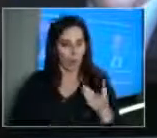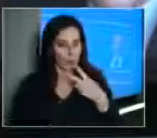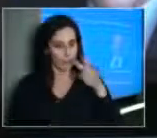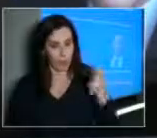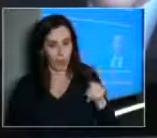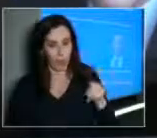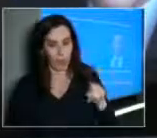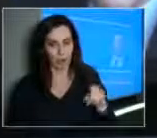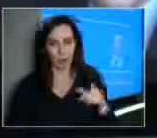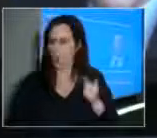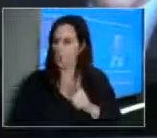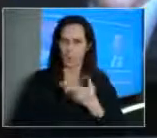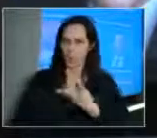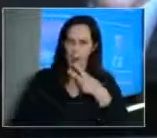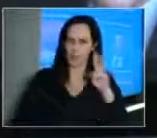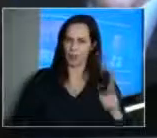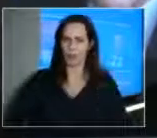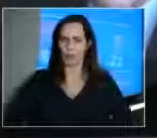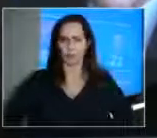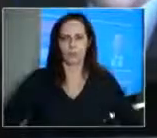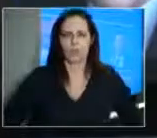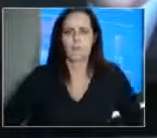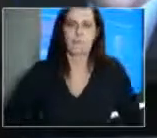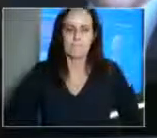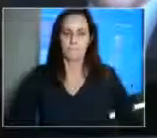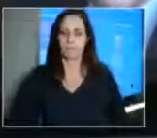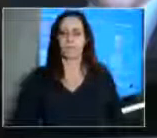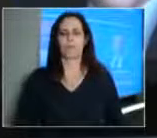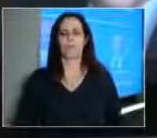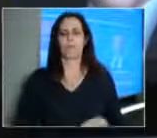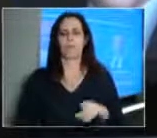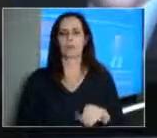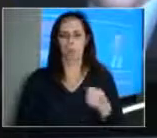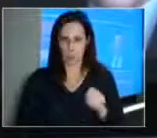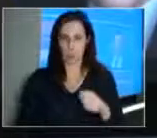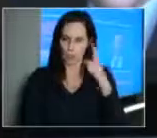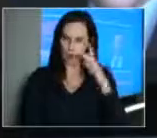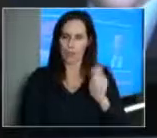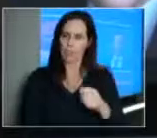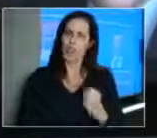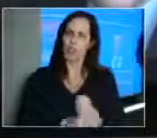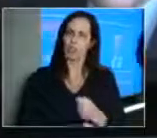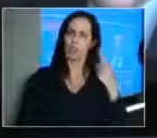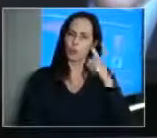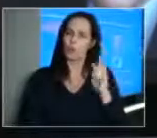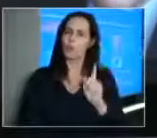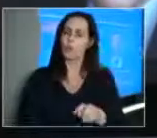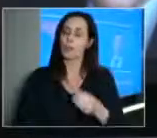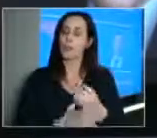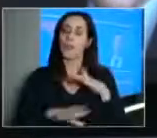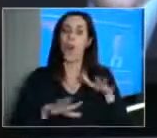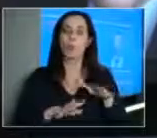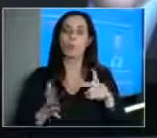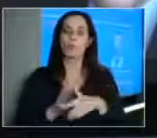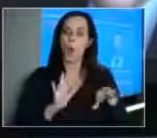הבטחה ממנו? לא, למה שאני אקבל הבטחה כזאת? יודעת, לא, כי לא, בפעם לא. הקודמת זה... זה ערוץ הכנסת פה, אנחנו יודעים איך הכנסת עובדת. אנחנו יודעים שצריכים להקים קואליציות